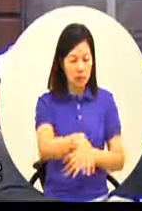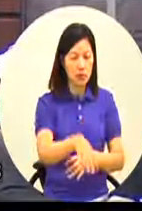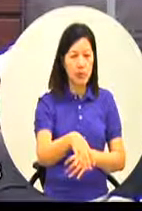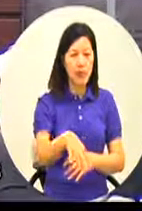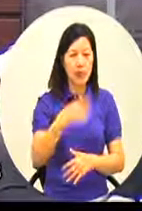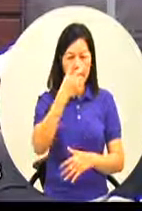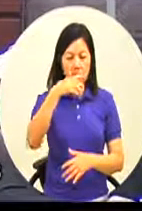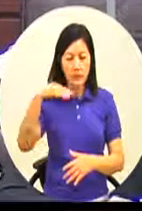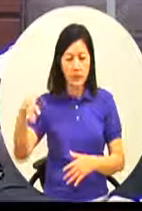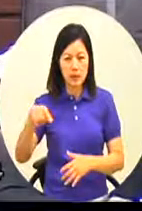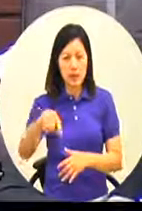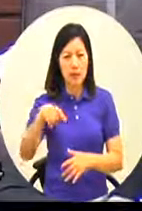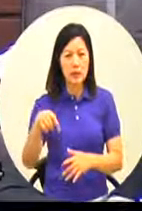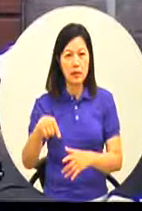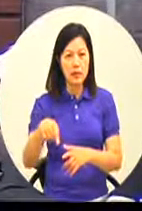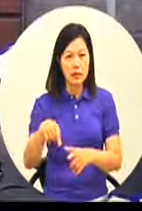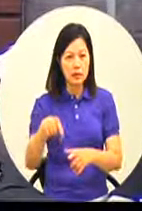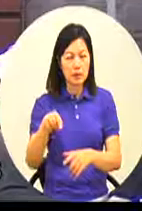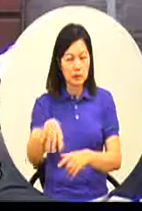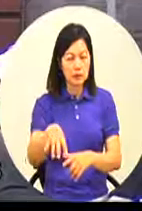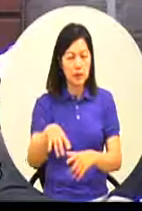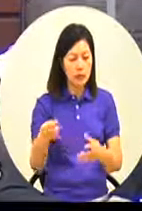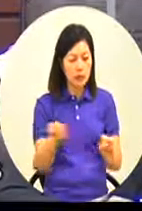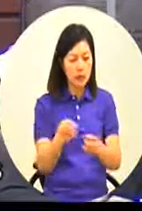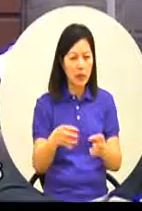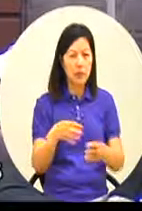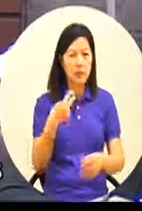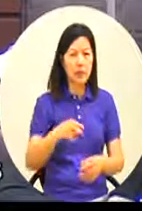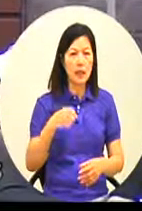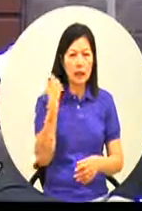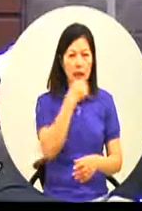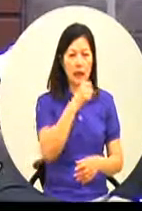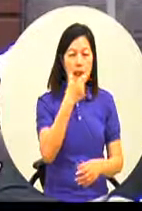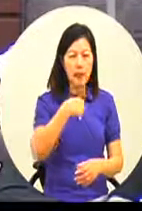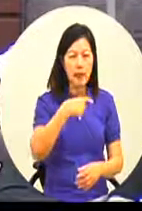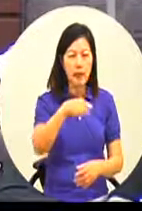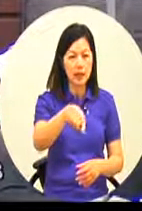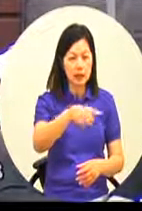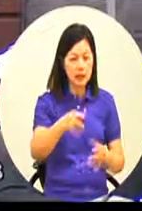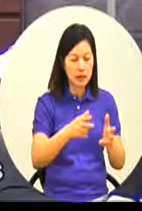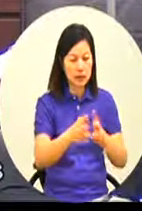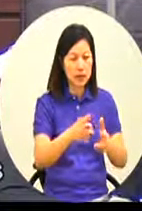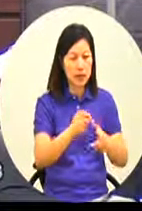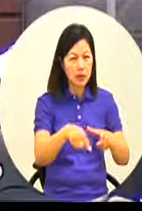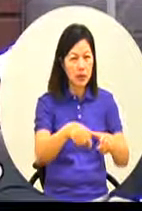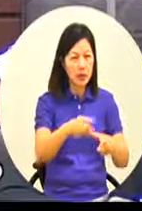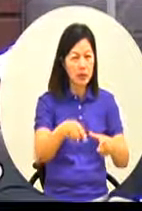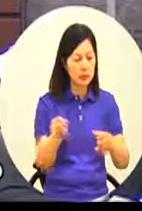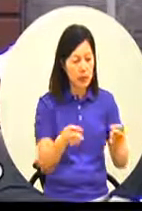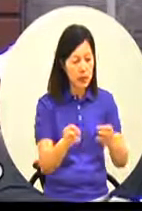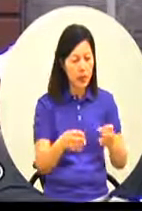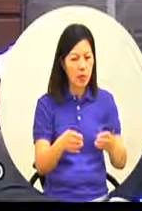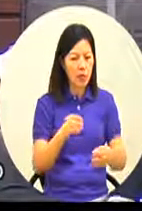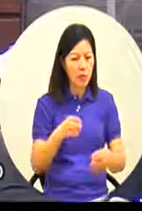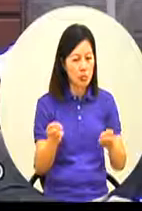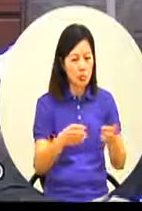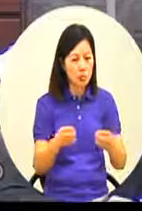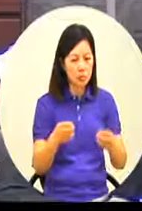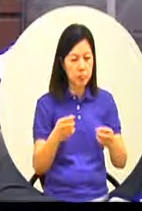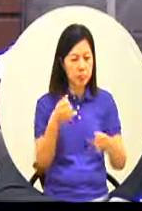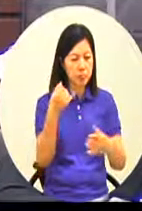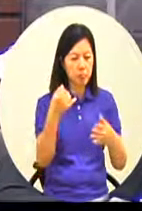另外，就是讲迄个台糖那个部分，我们也会跟他来做一个协商。如果这些协商都不成，